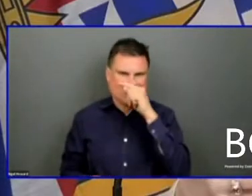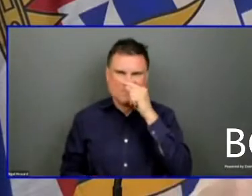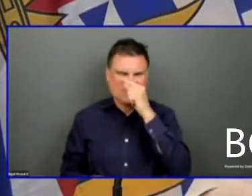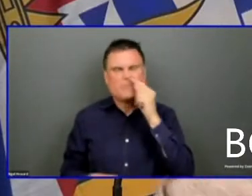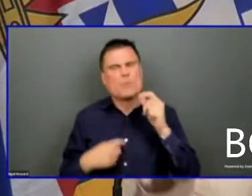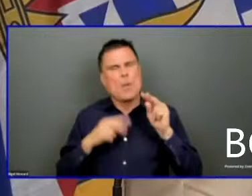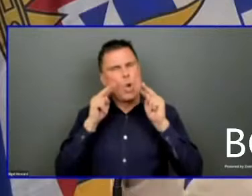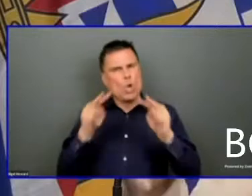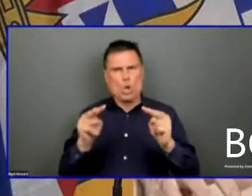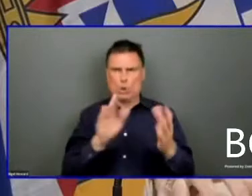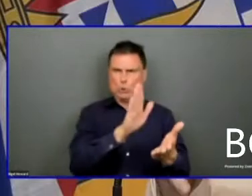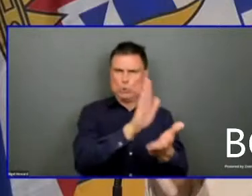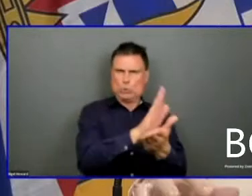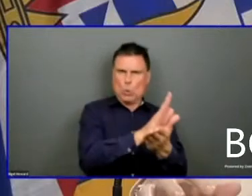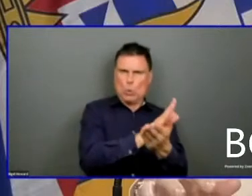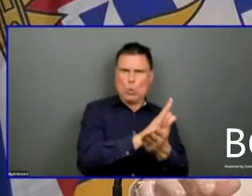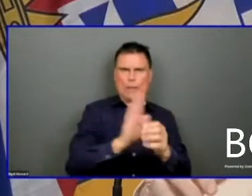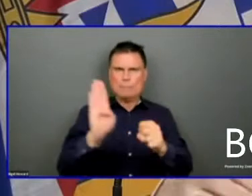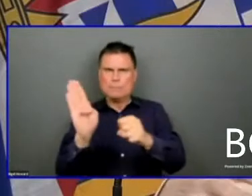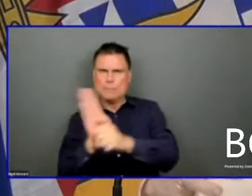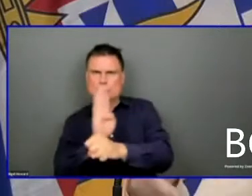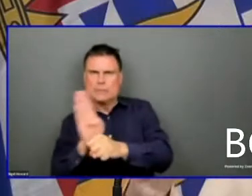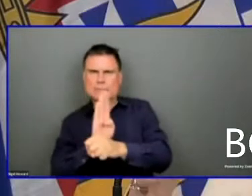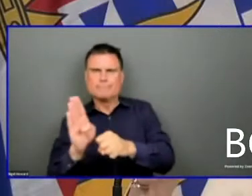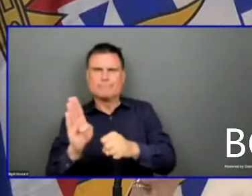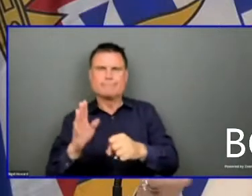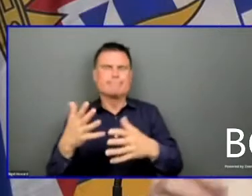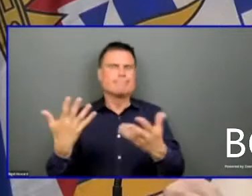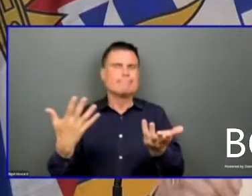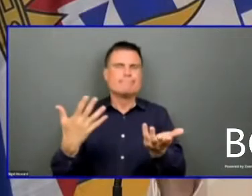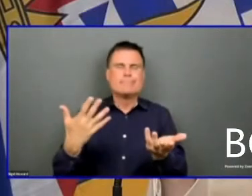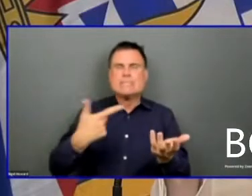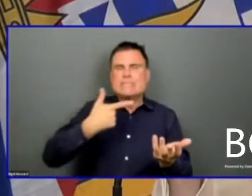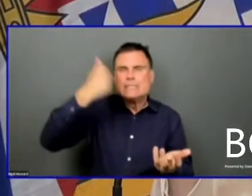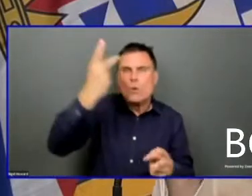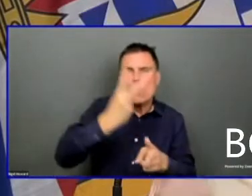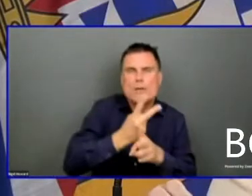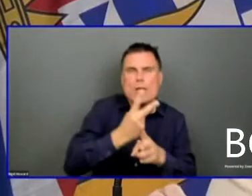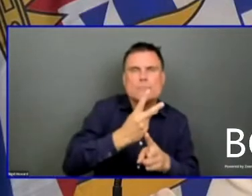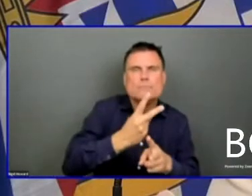那么对这个各个林业场所都是这样一个